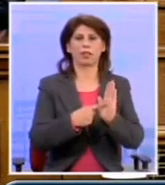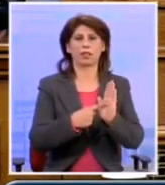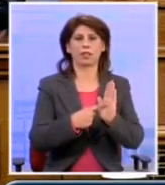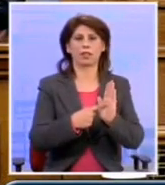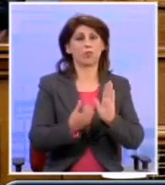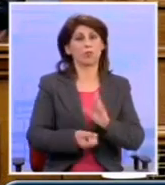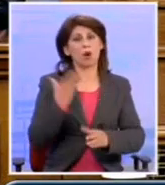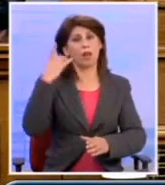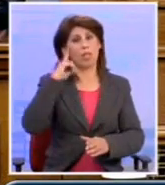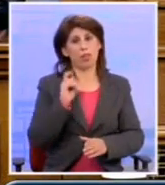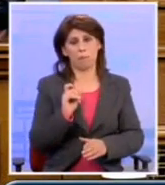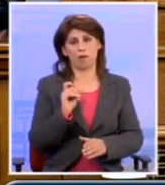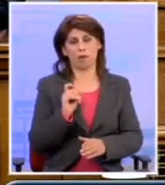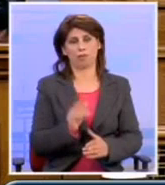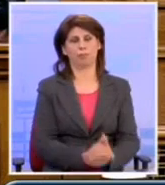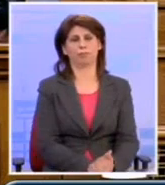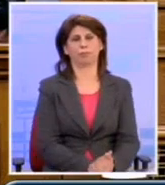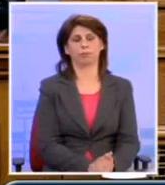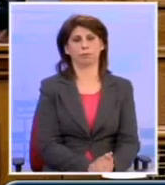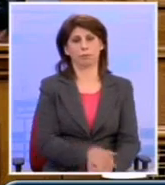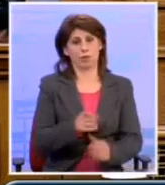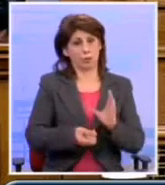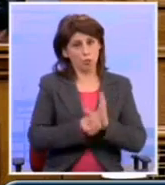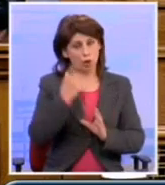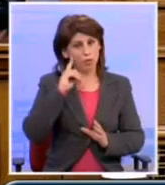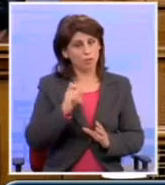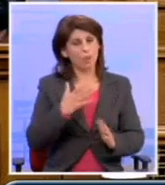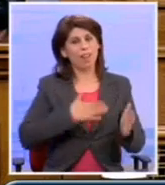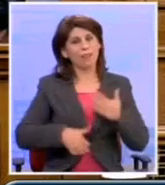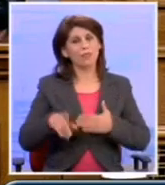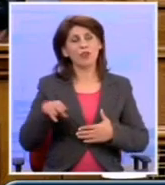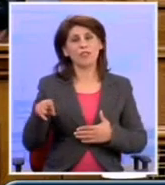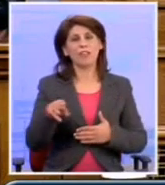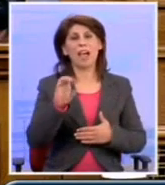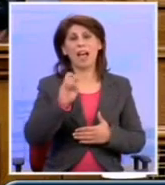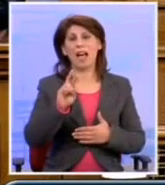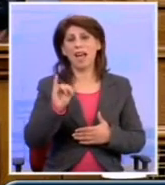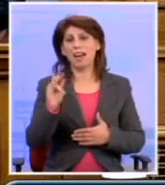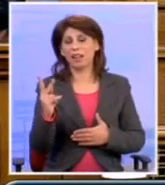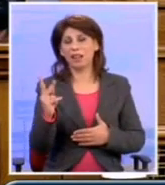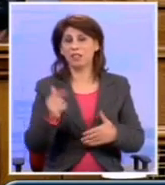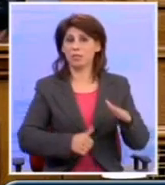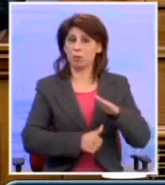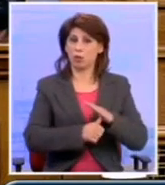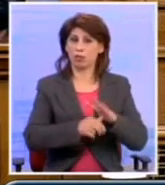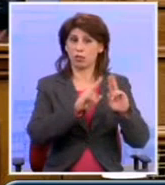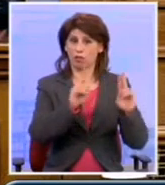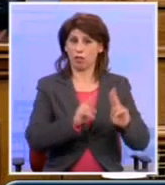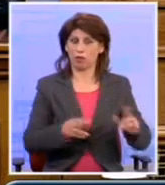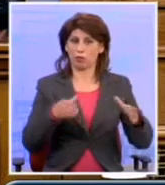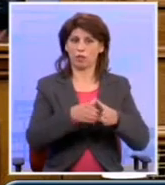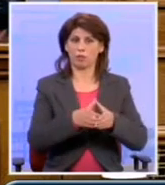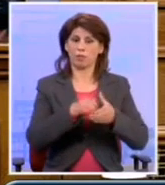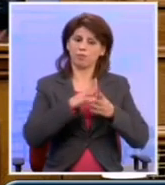αναδεικνύει νέα δεδομένα, τα οποία ο αγαπητός φίλος Έρικ ως πρόεδρος της Διεθνούς Επιτροπής για